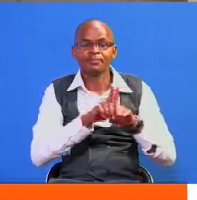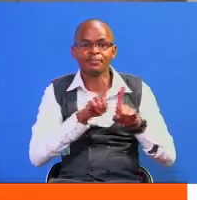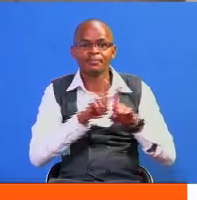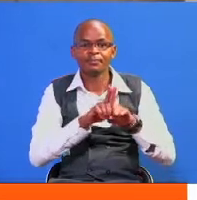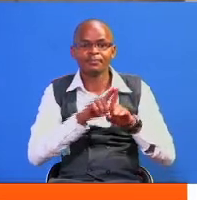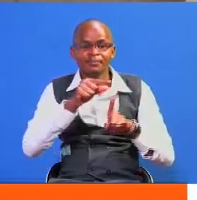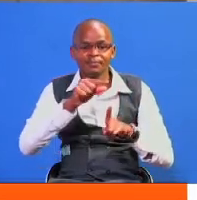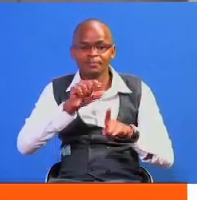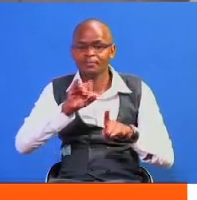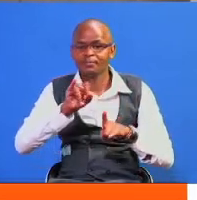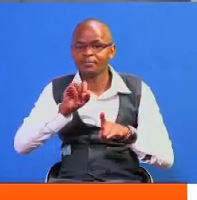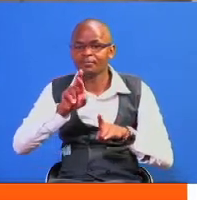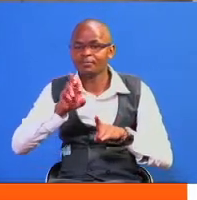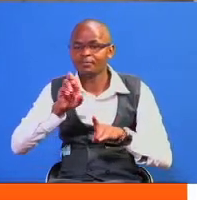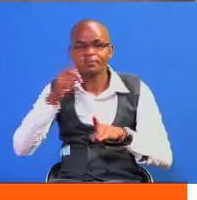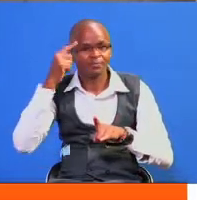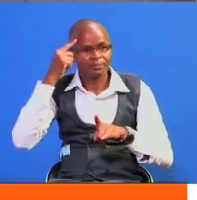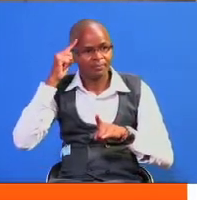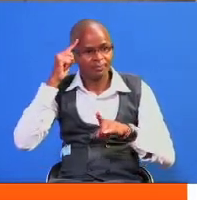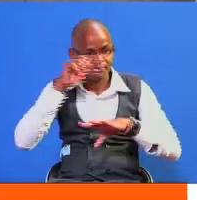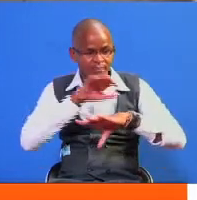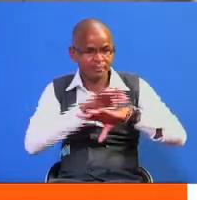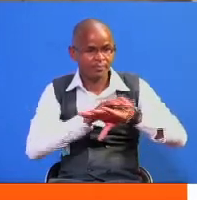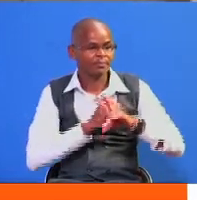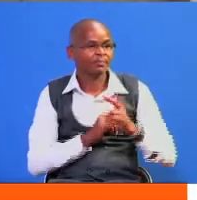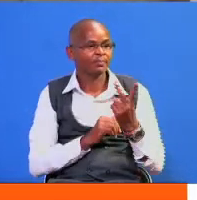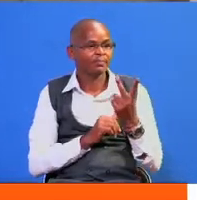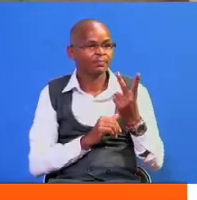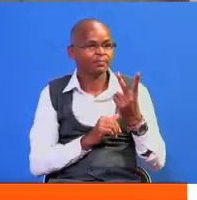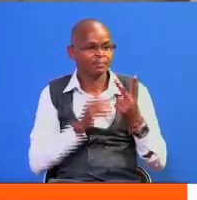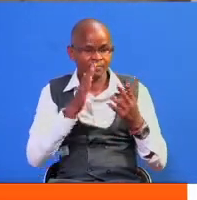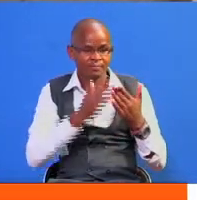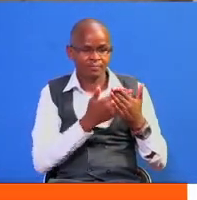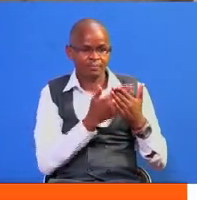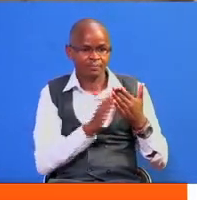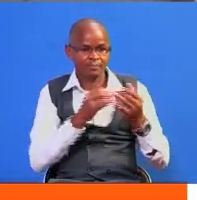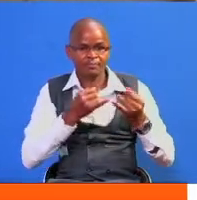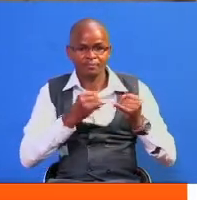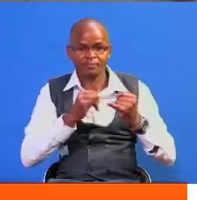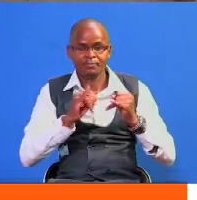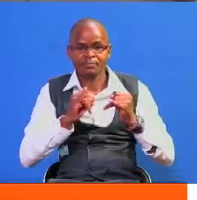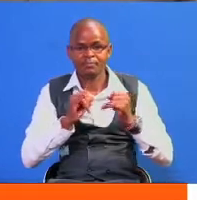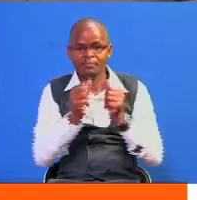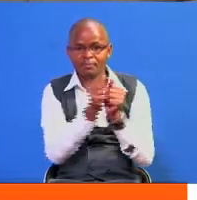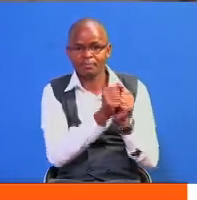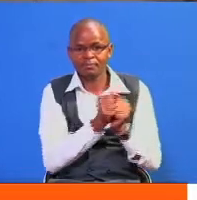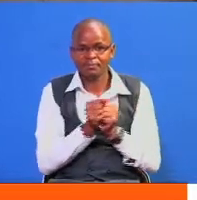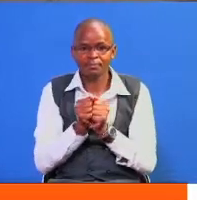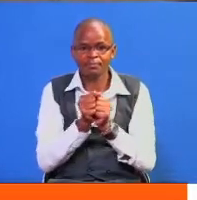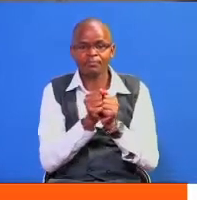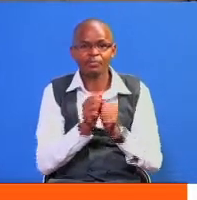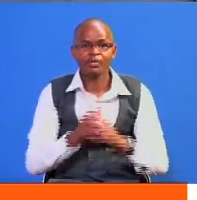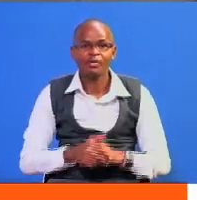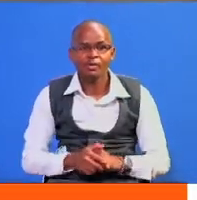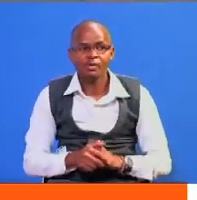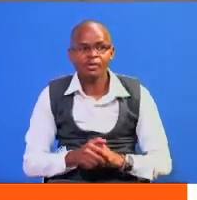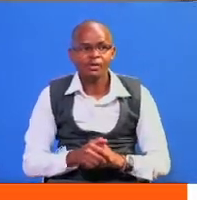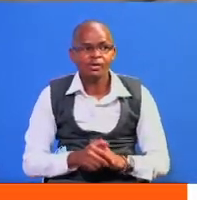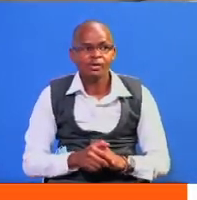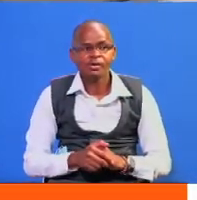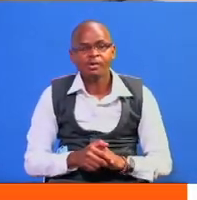gitaa, na mara nyingi utawapata wawili hao wakiimba na kucheza gitaa pamoja.